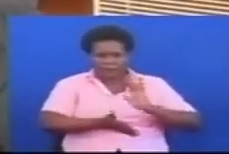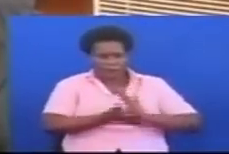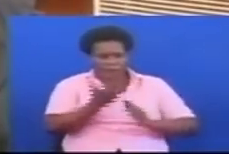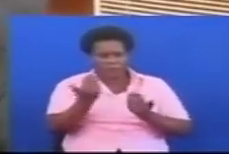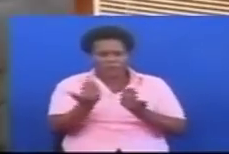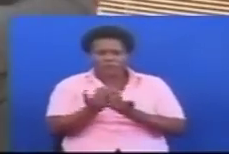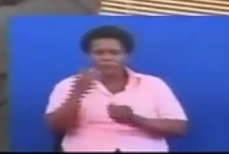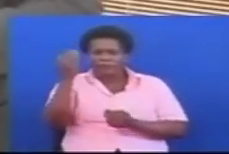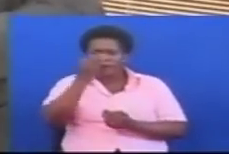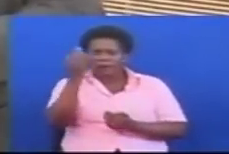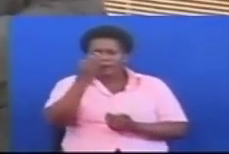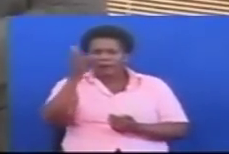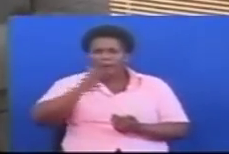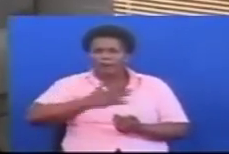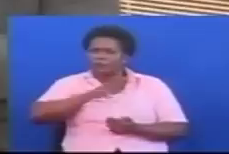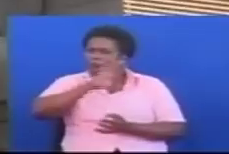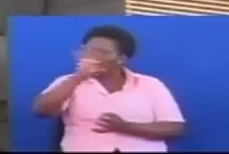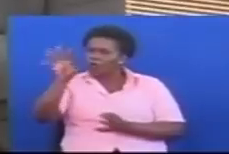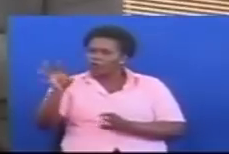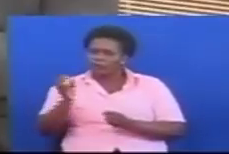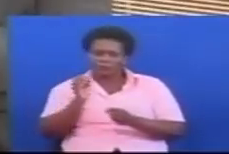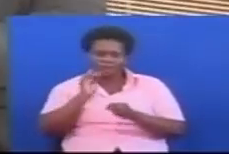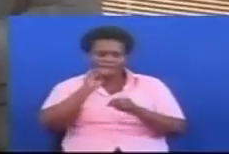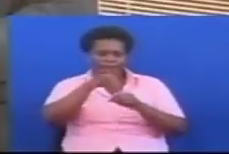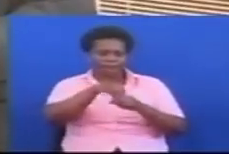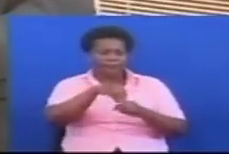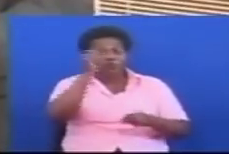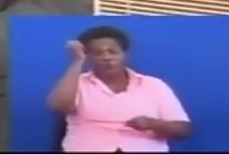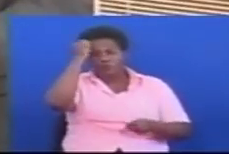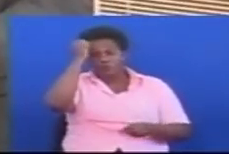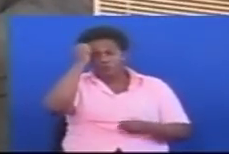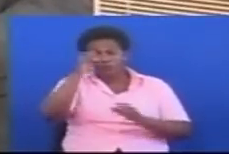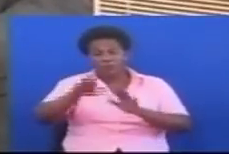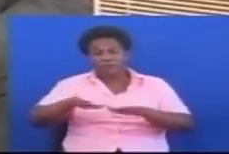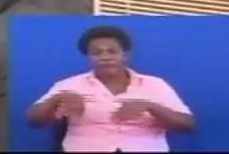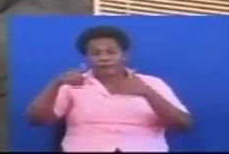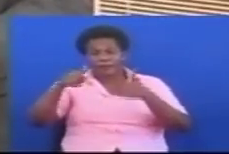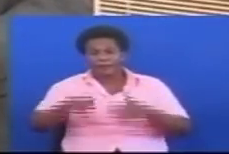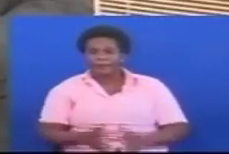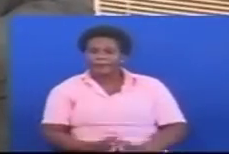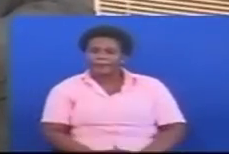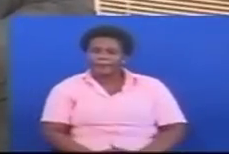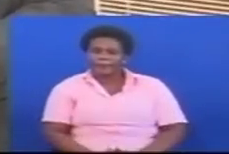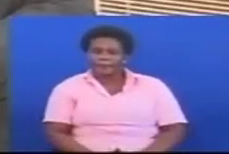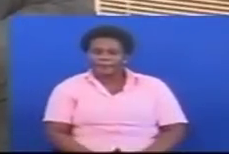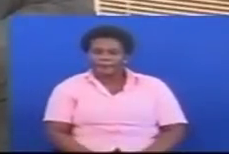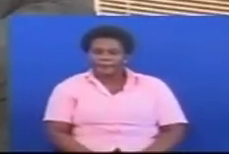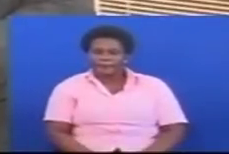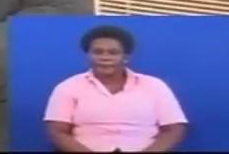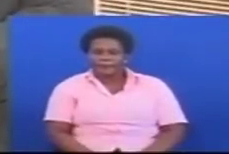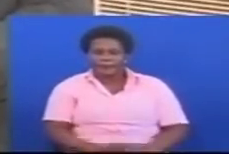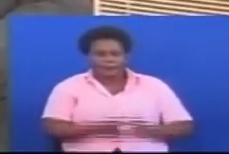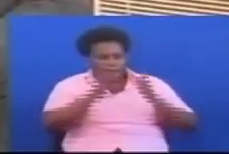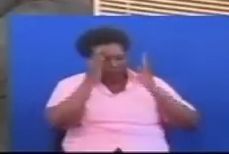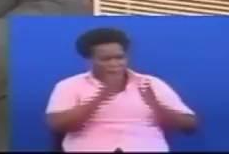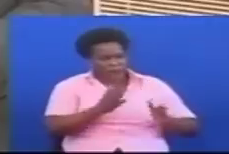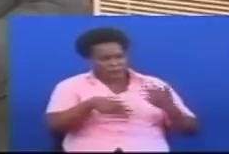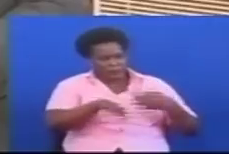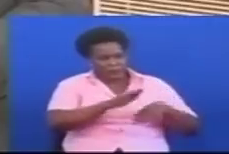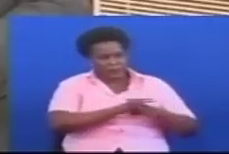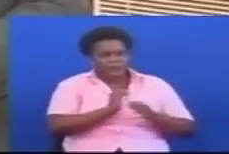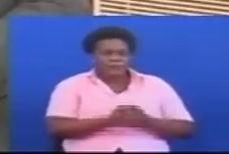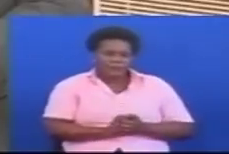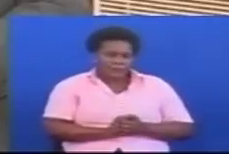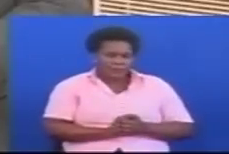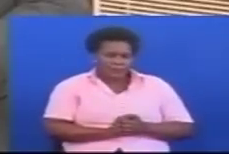Hansard. Mheshimiwa mwenyekiti, kwanza kabisa nianze kwa kumshukuru Mwenyezi Mungu kwa kunijalia